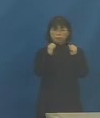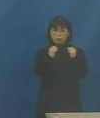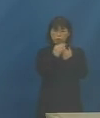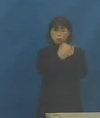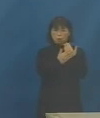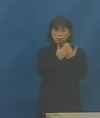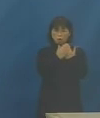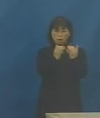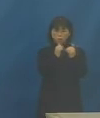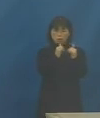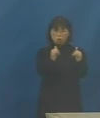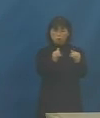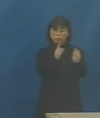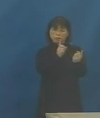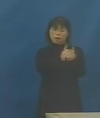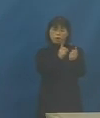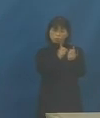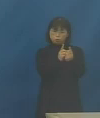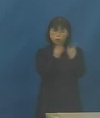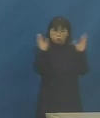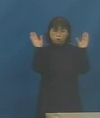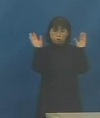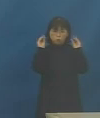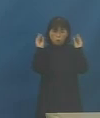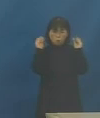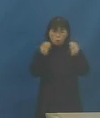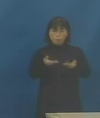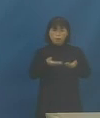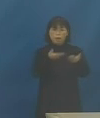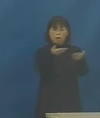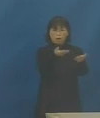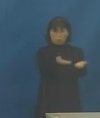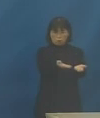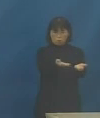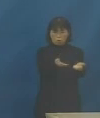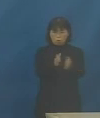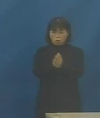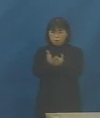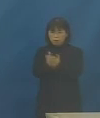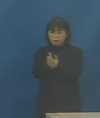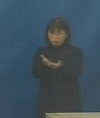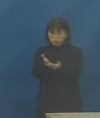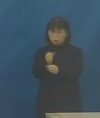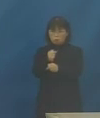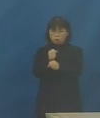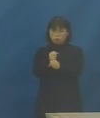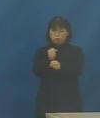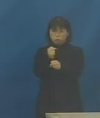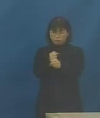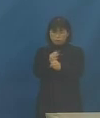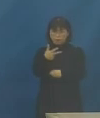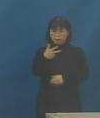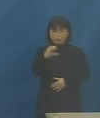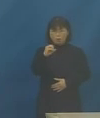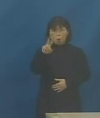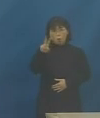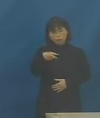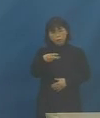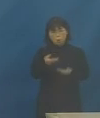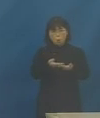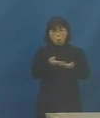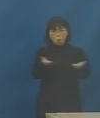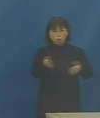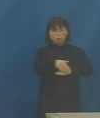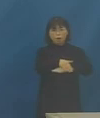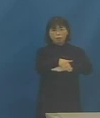インフォメーション情報提供というかですね冊子的なものをつくりましてしおりを配ろうということ